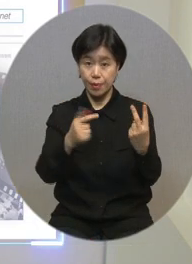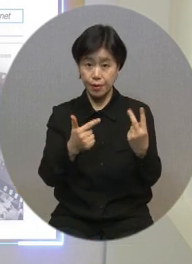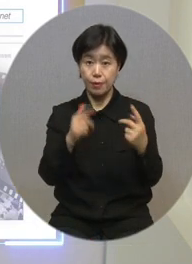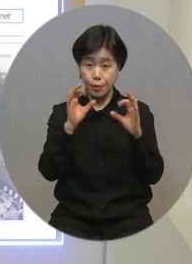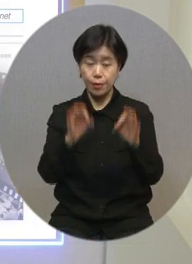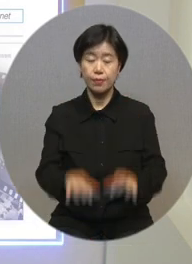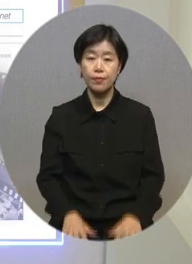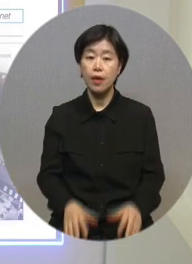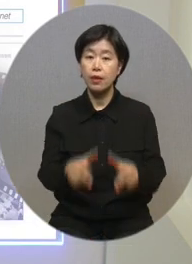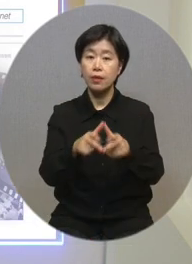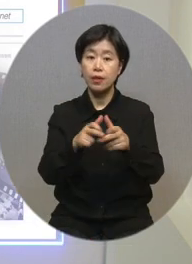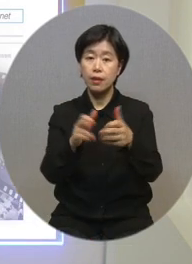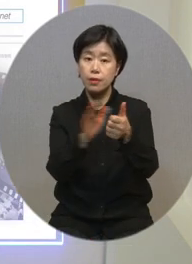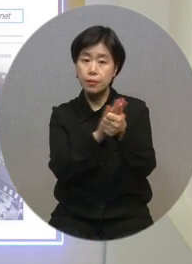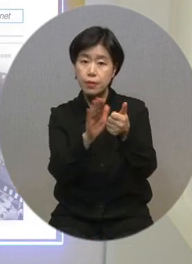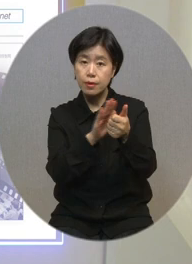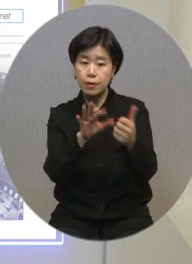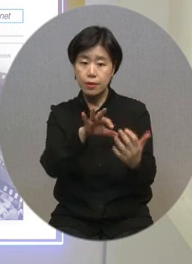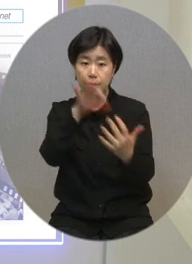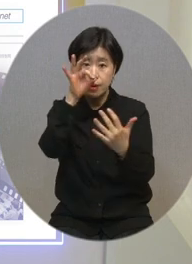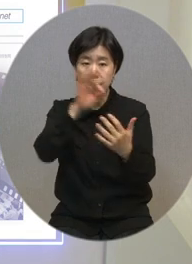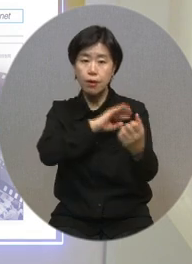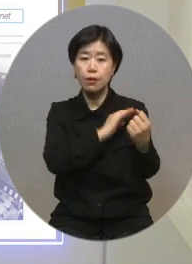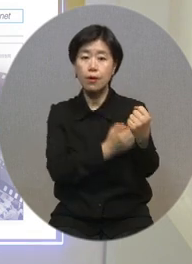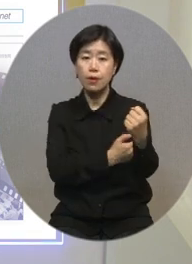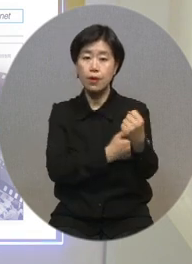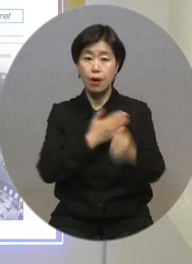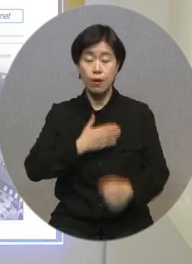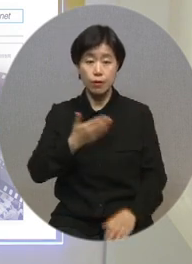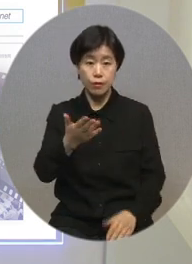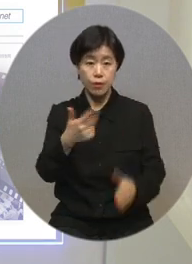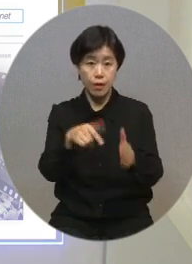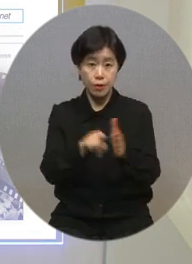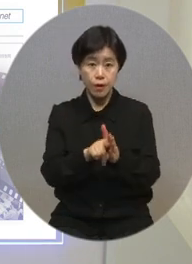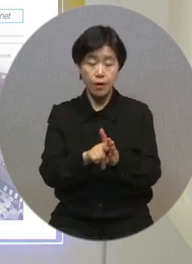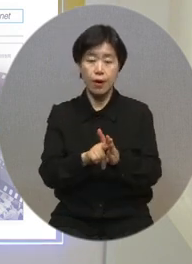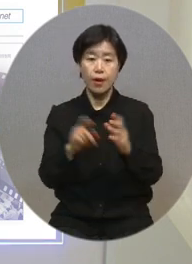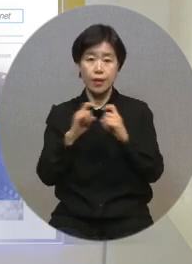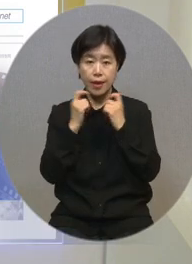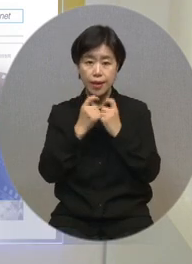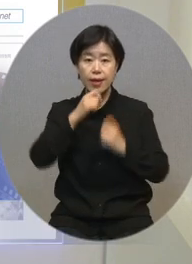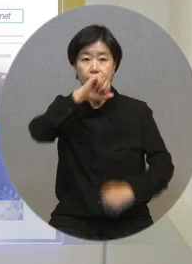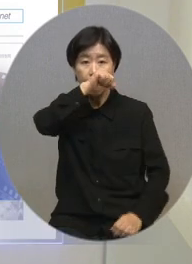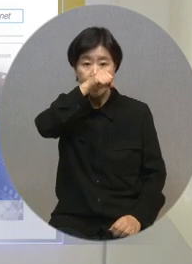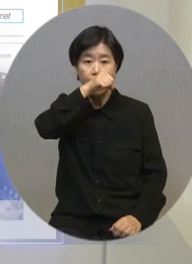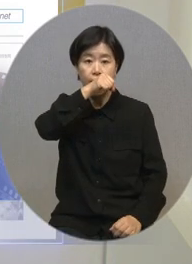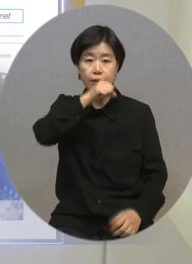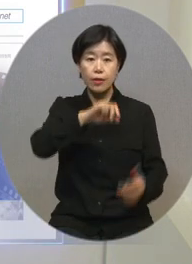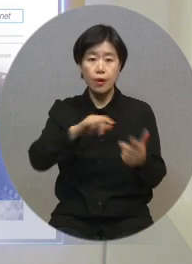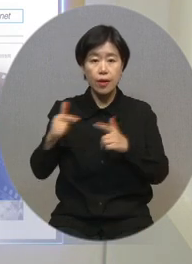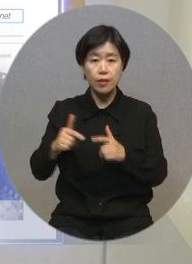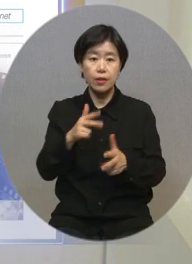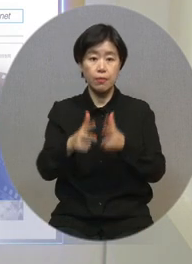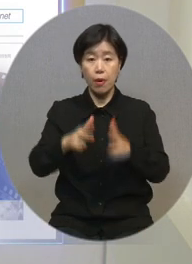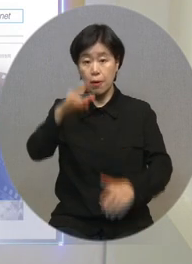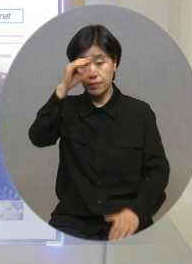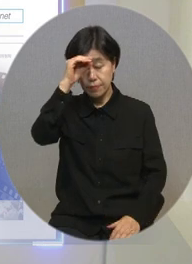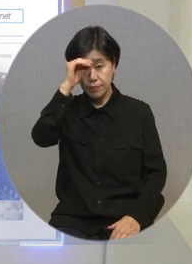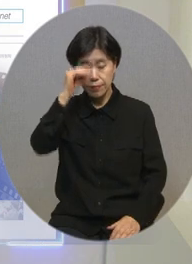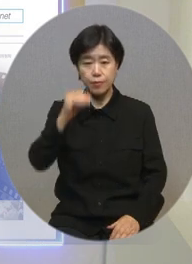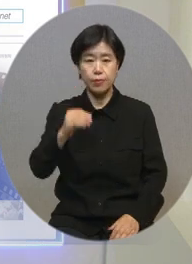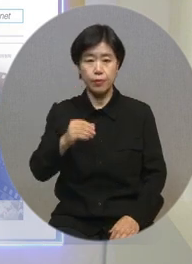장애인의 서비스 선택권을 보장하기 위한 장애인 개인 예산제 시범 사업이 오는 6월부터